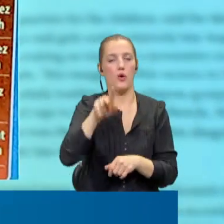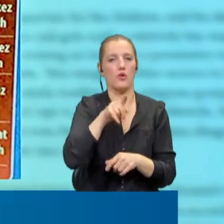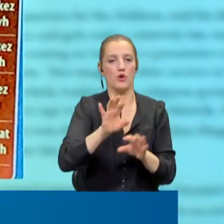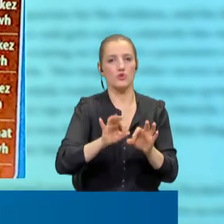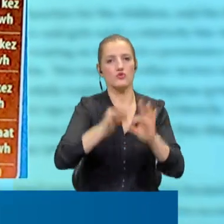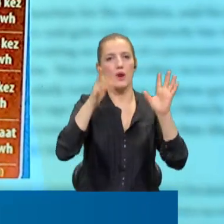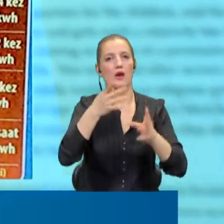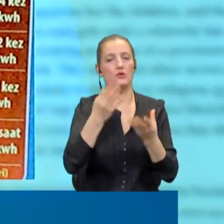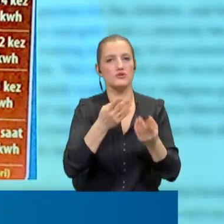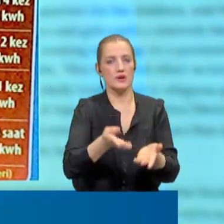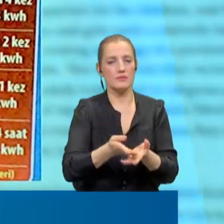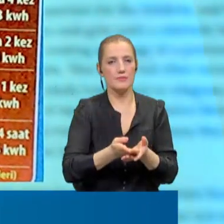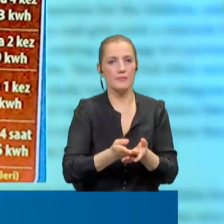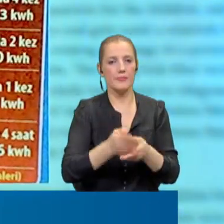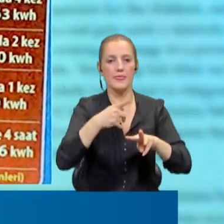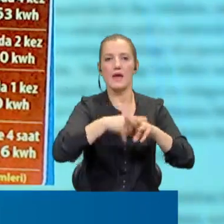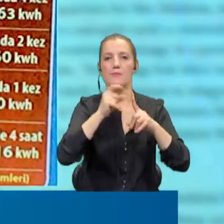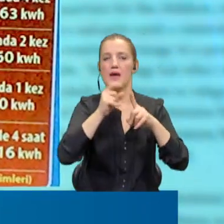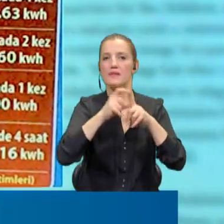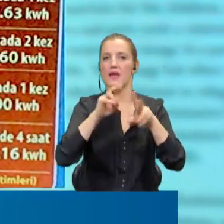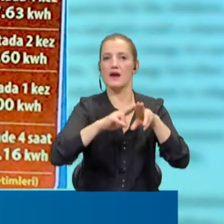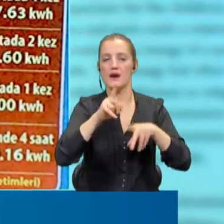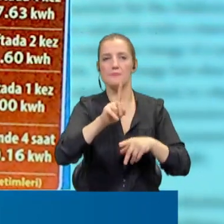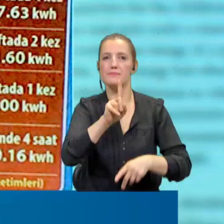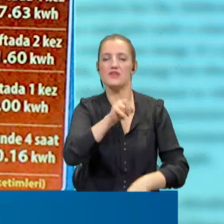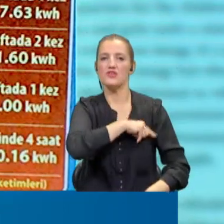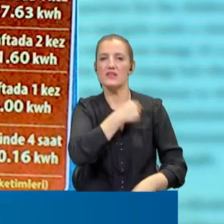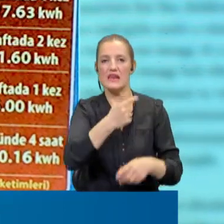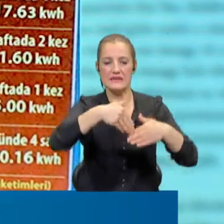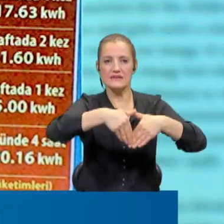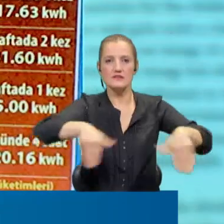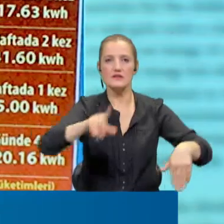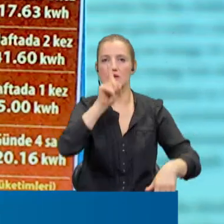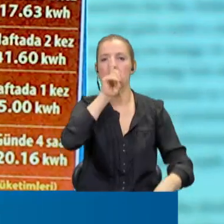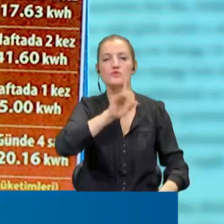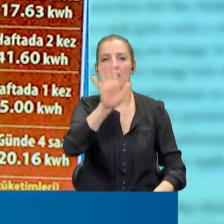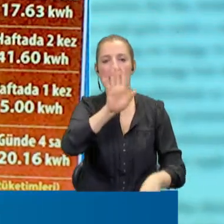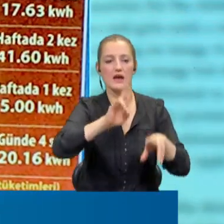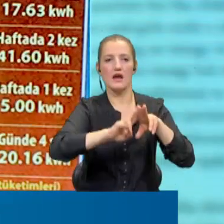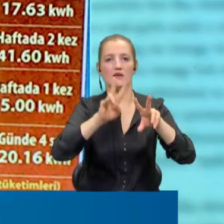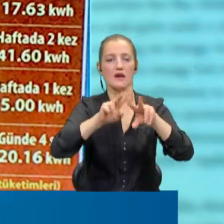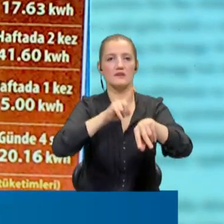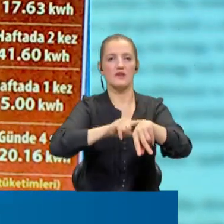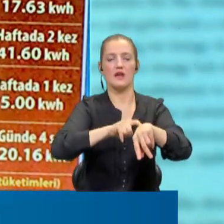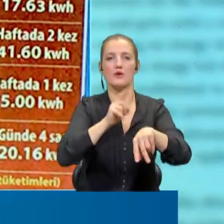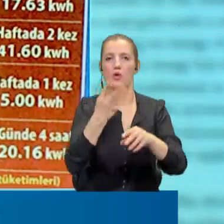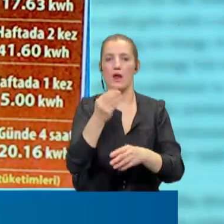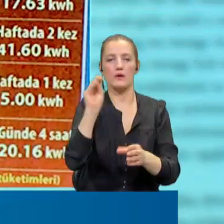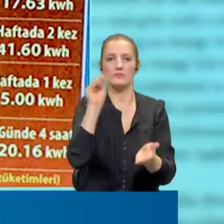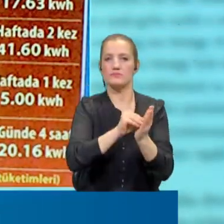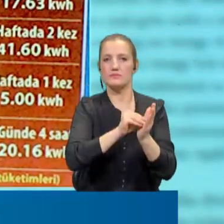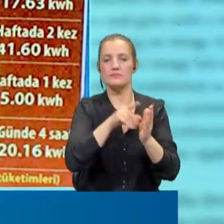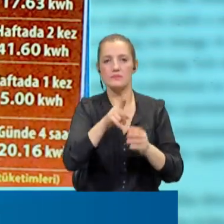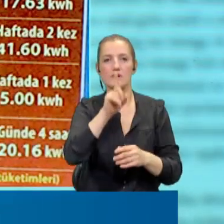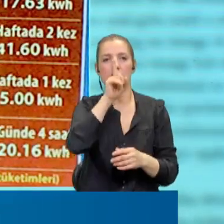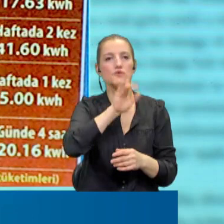olacak EPDK 1. kademe sınırını 150 kilovatsaat olarak belirledi 150